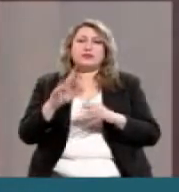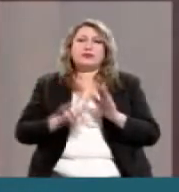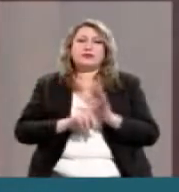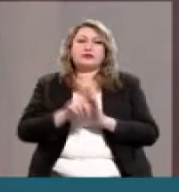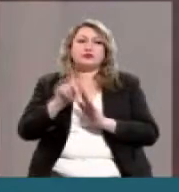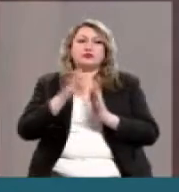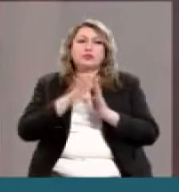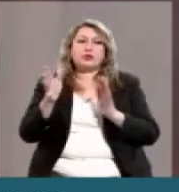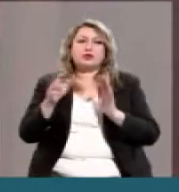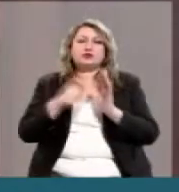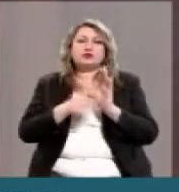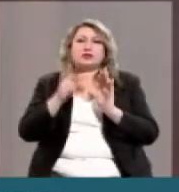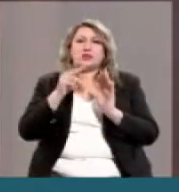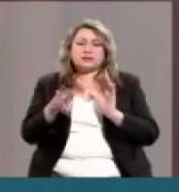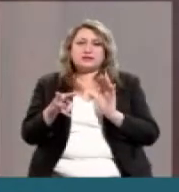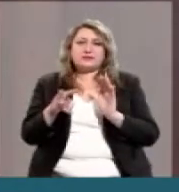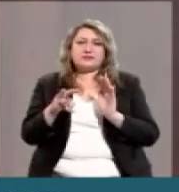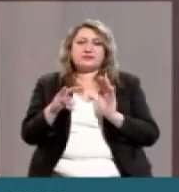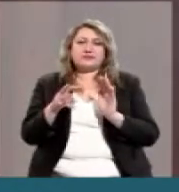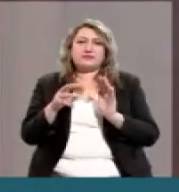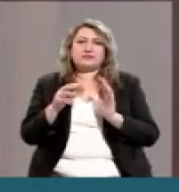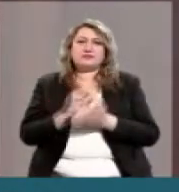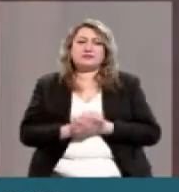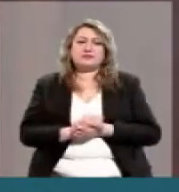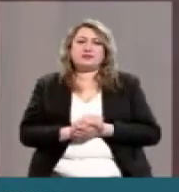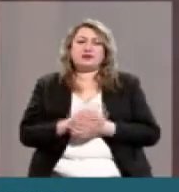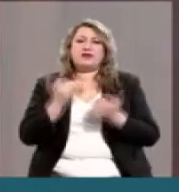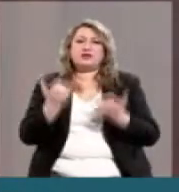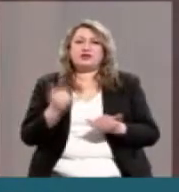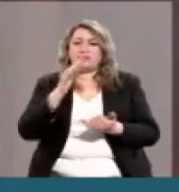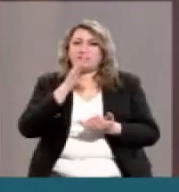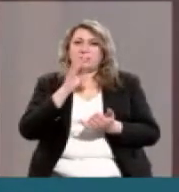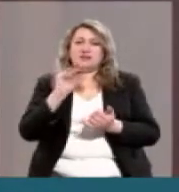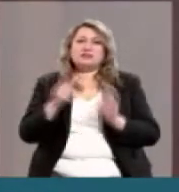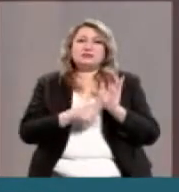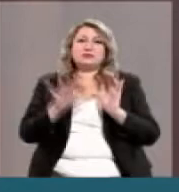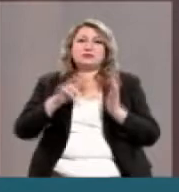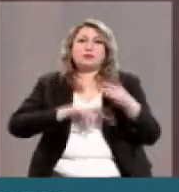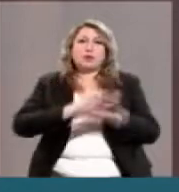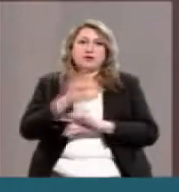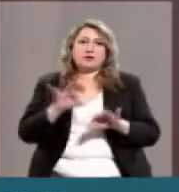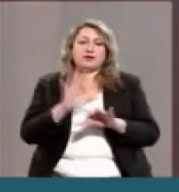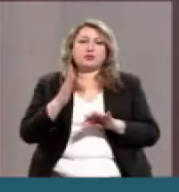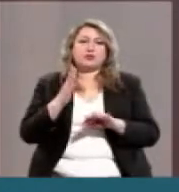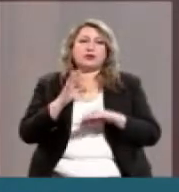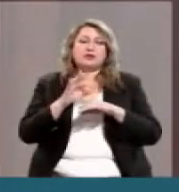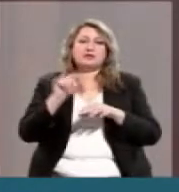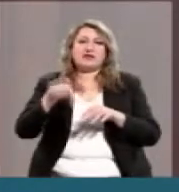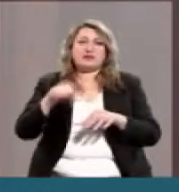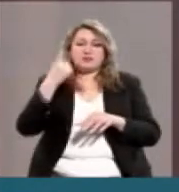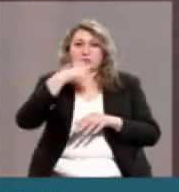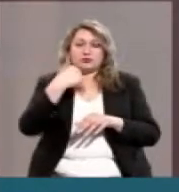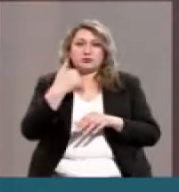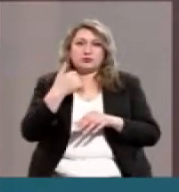более 63 километров в 24 селах. В настоящее время из 75 проектов, которые планируют реализовать в текущем